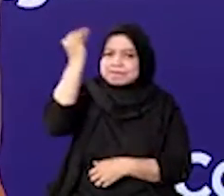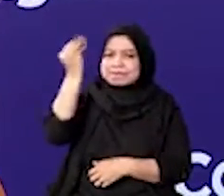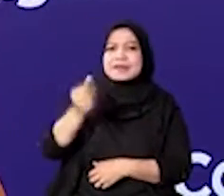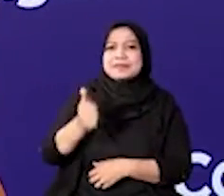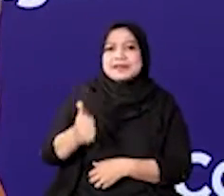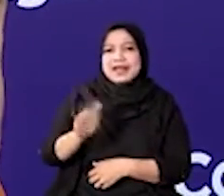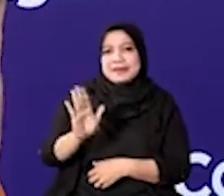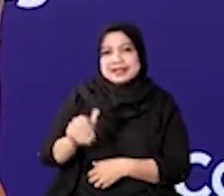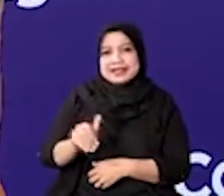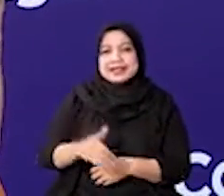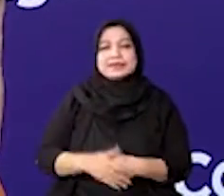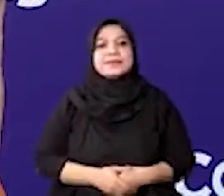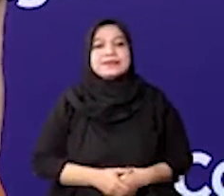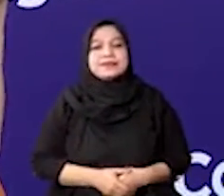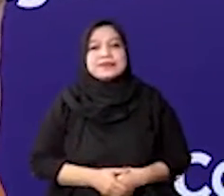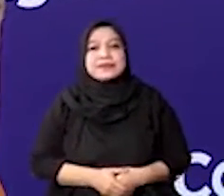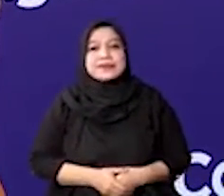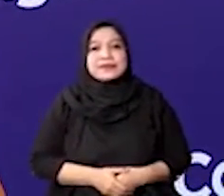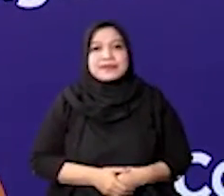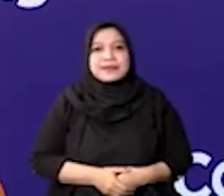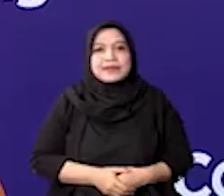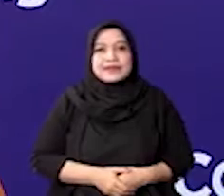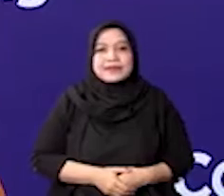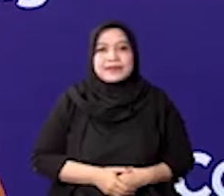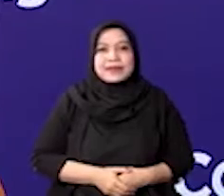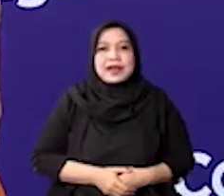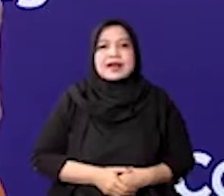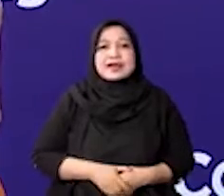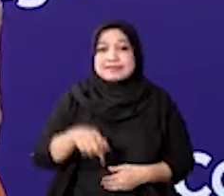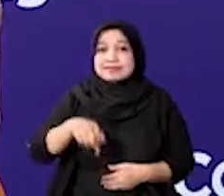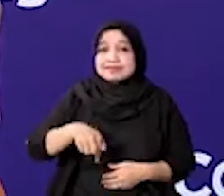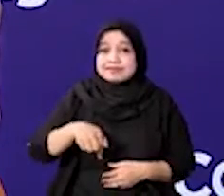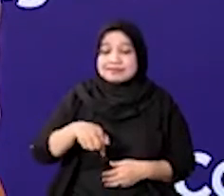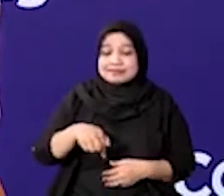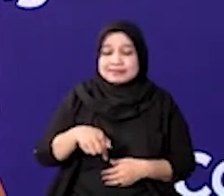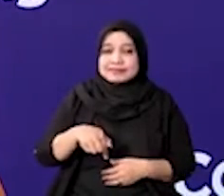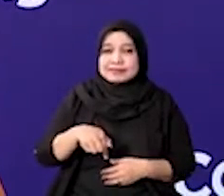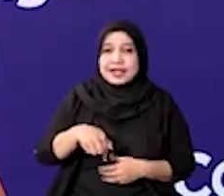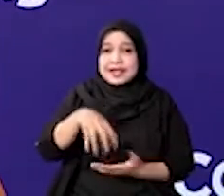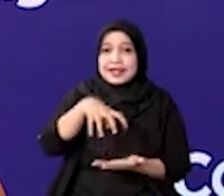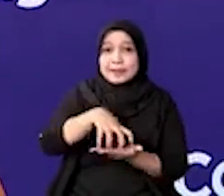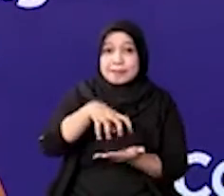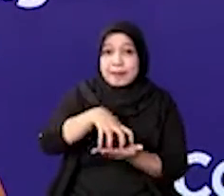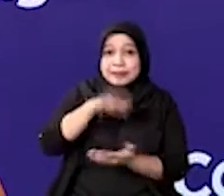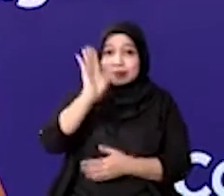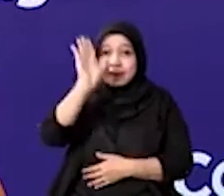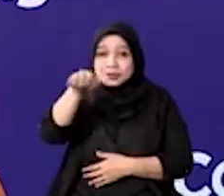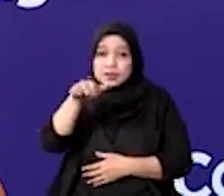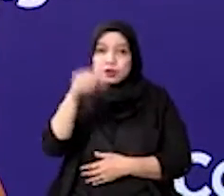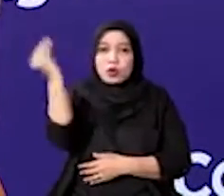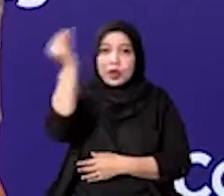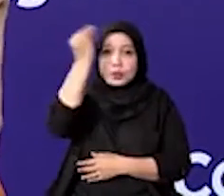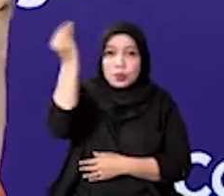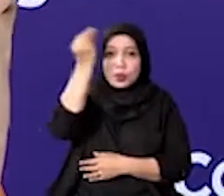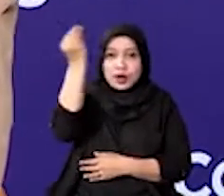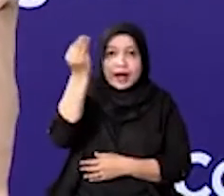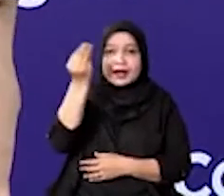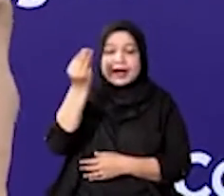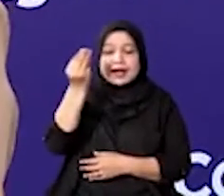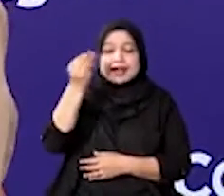terjadi di ee tempat kita liburan nantinya atau kawasan kita liburan saya ingin ke Habib dulu Habib sebenarnya kalau dalam